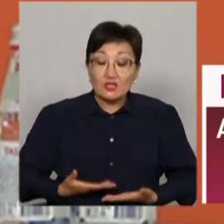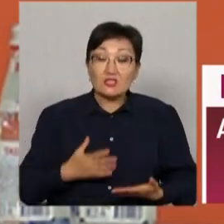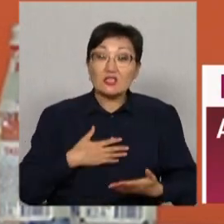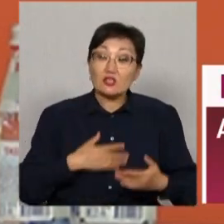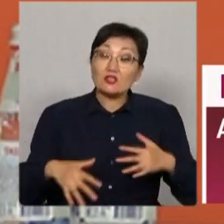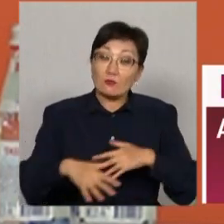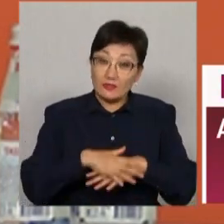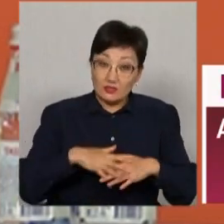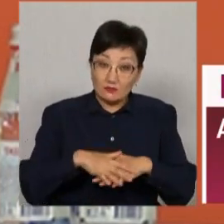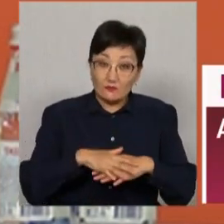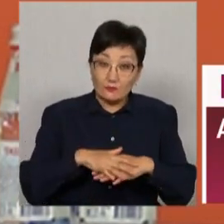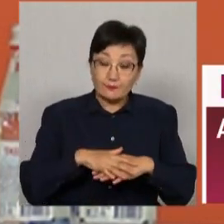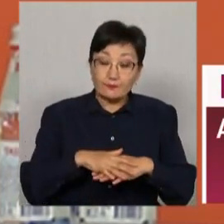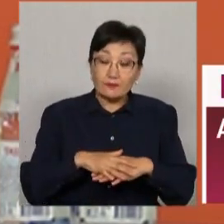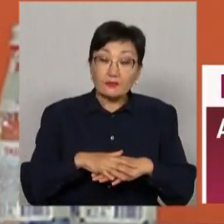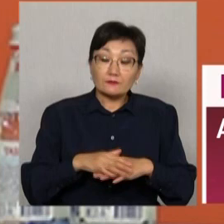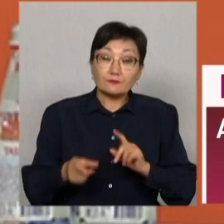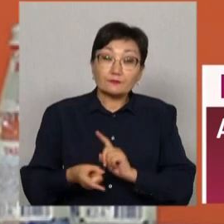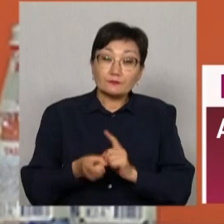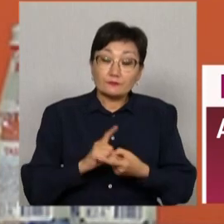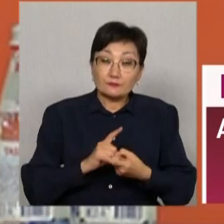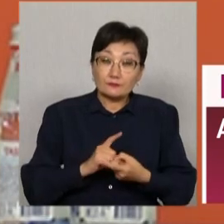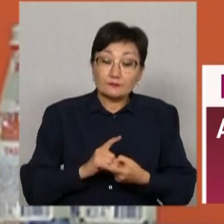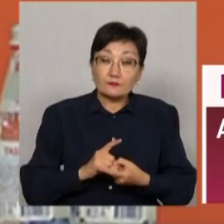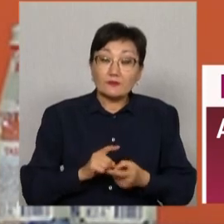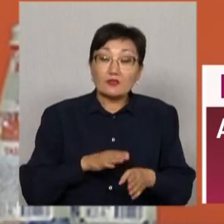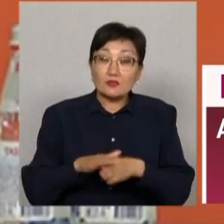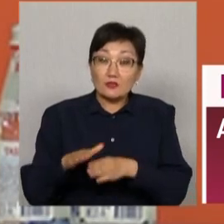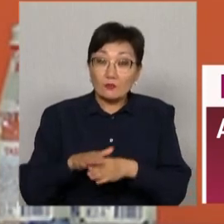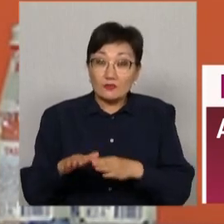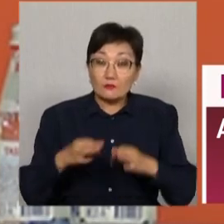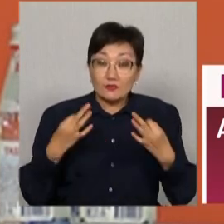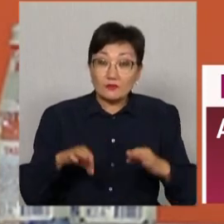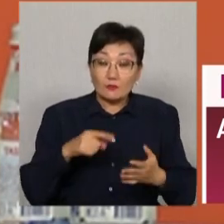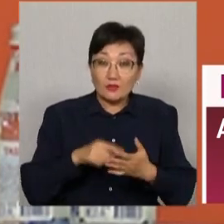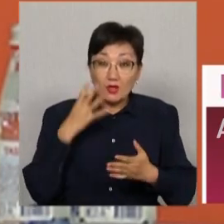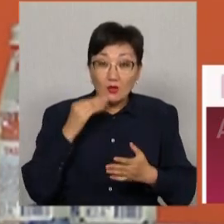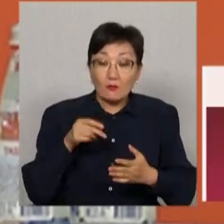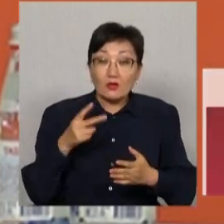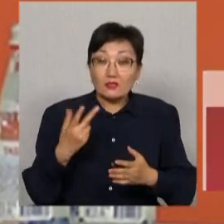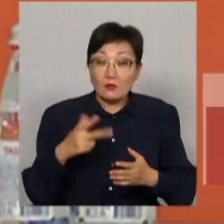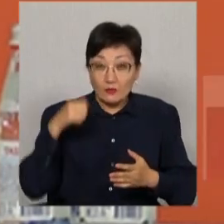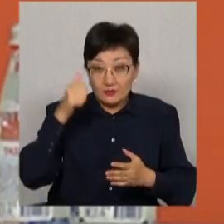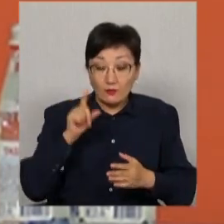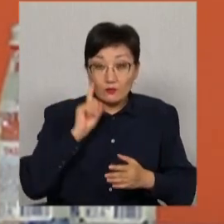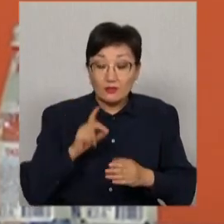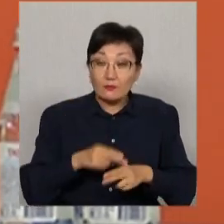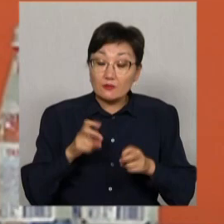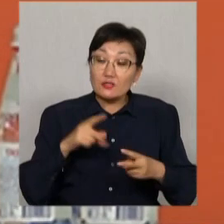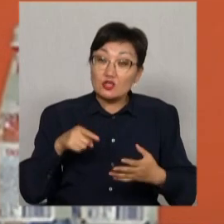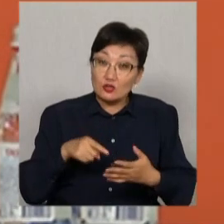алматинцев. Эффективная реализация всех вышеуказанных инициатив позволит Алматы к 2030 году стать комфортным и безопасным